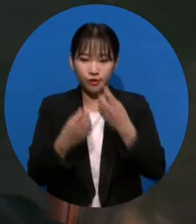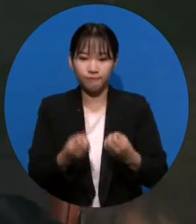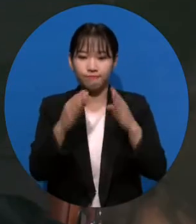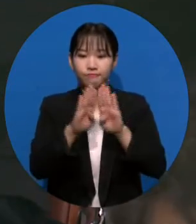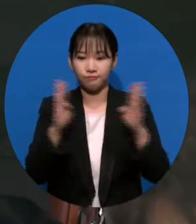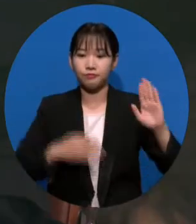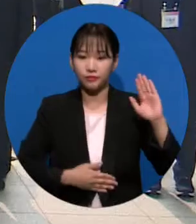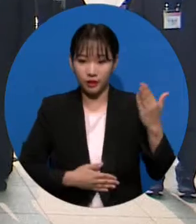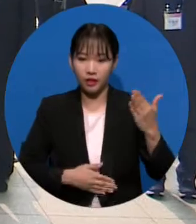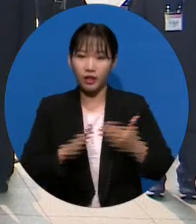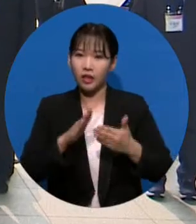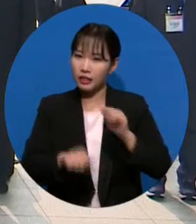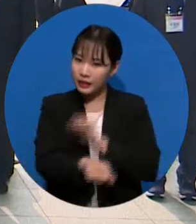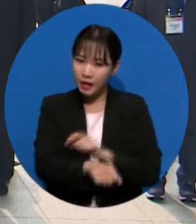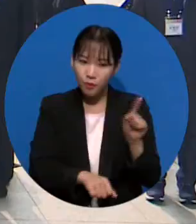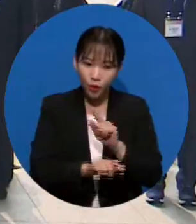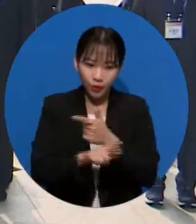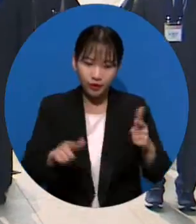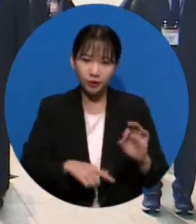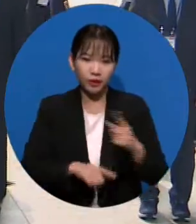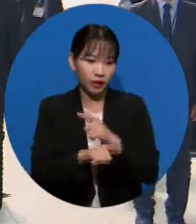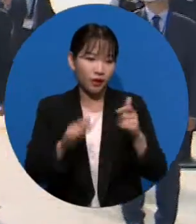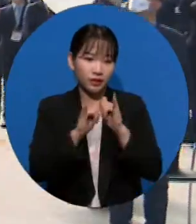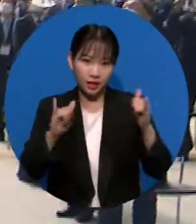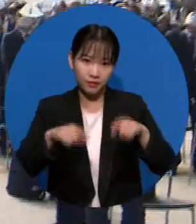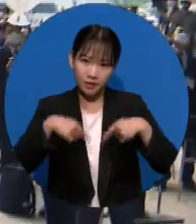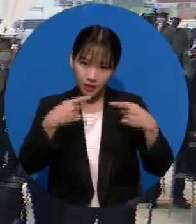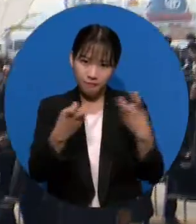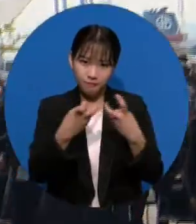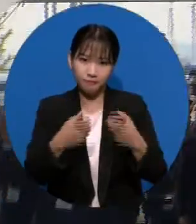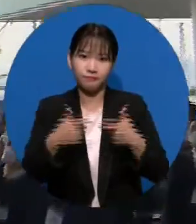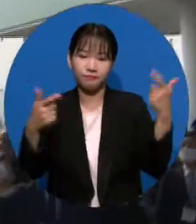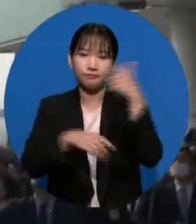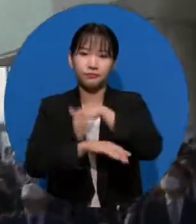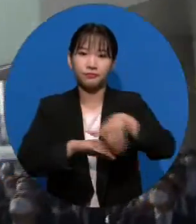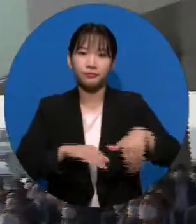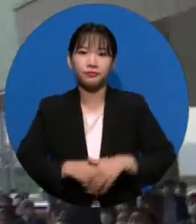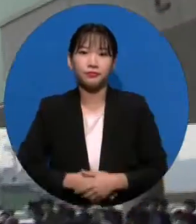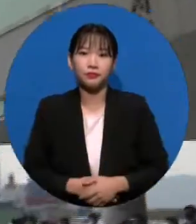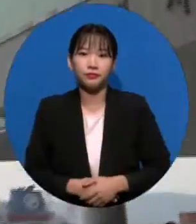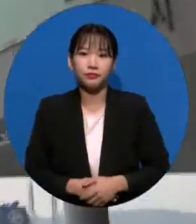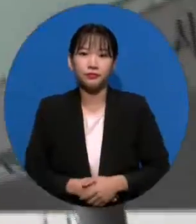치러지는 가운데 성과 분석을 통해 다양한 세대의 참여 방안을 늘릴 계획입니다. MBC 뉴스 김진선입니다.